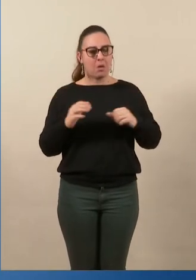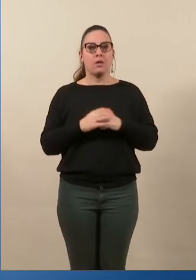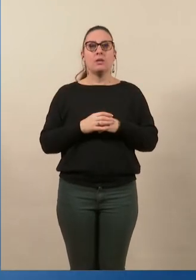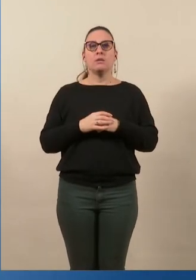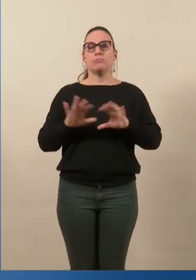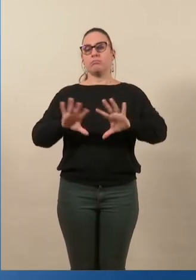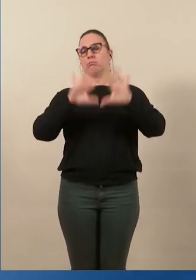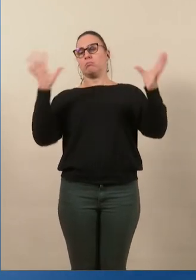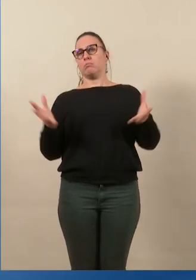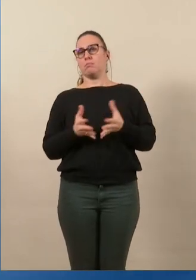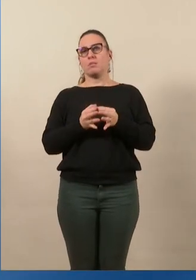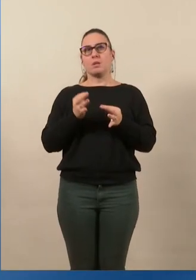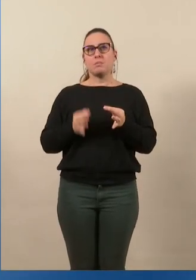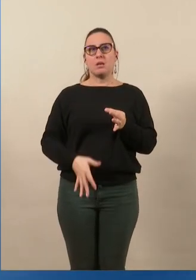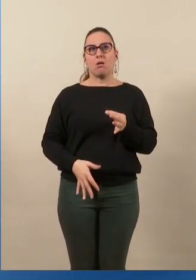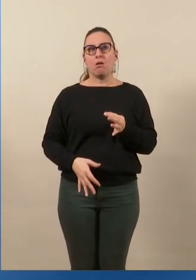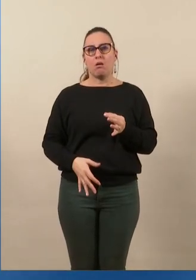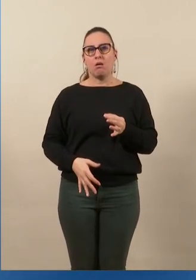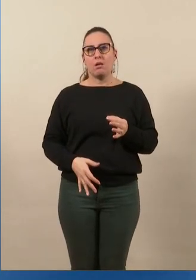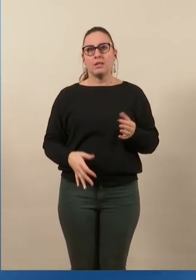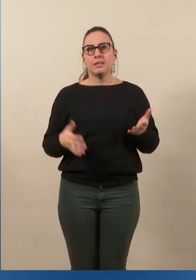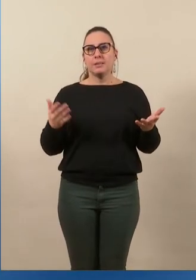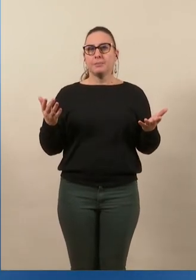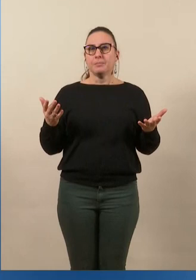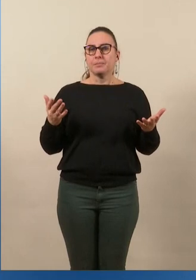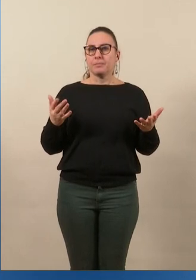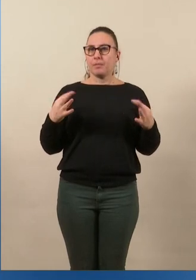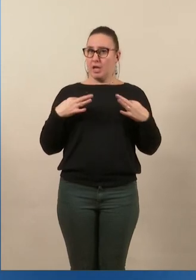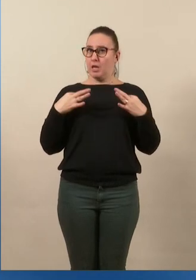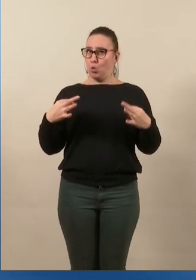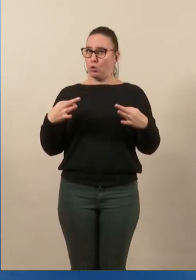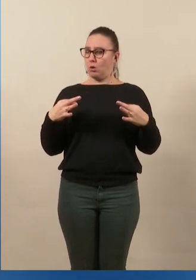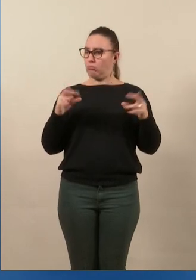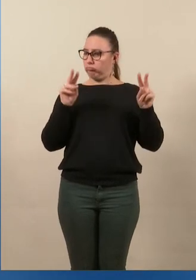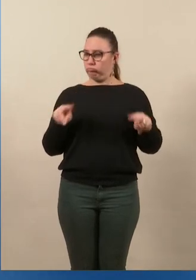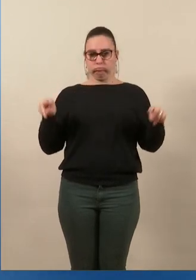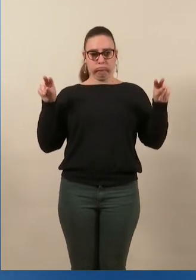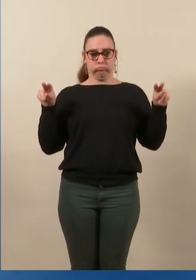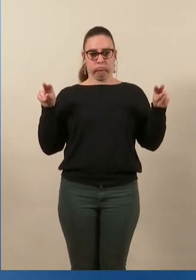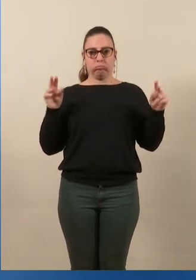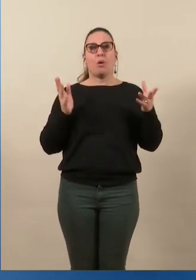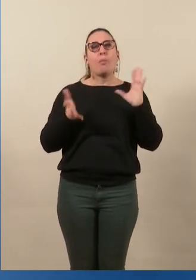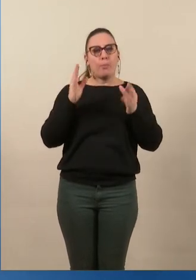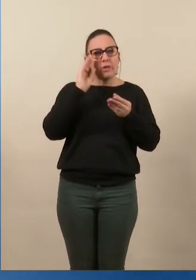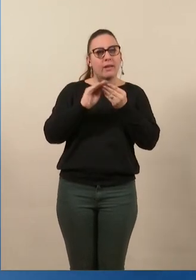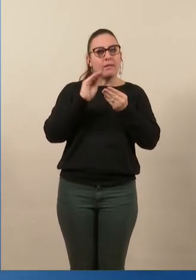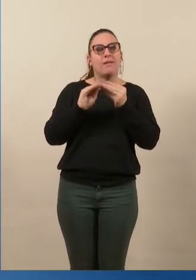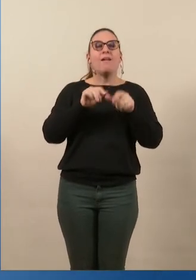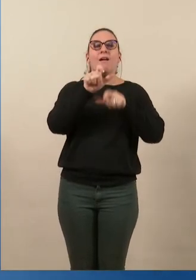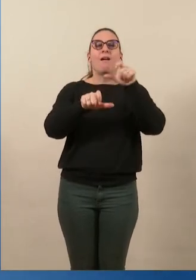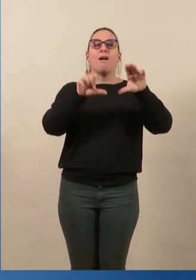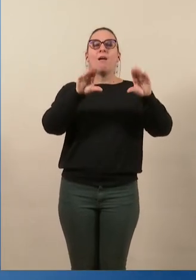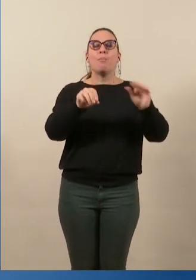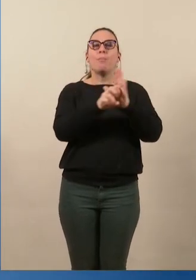bilan un peu de tout ça de manière très objective vous pouvez poser la question aujourd'hui au grenoblois et